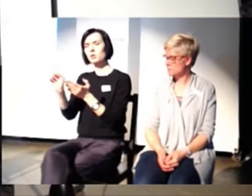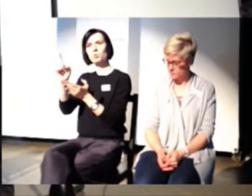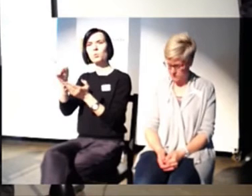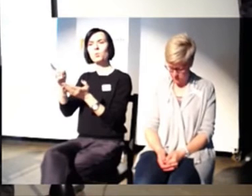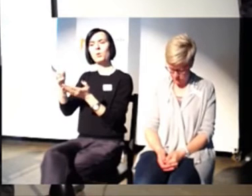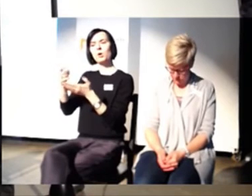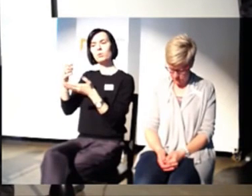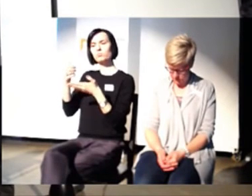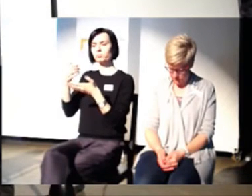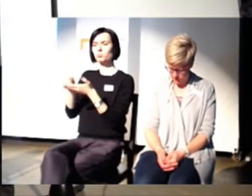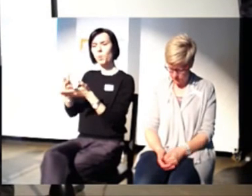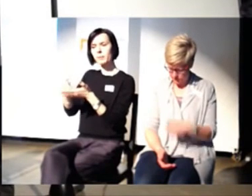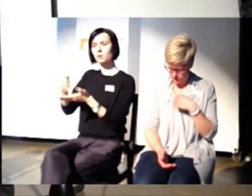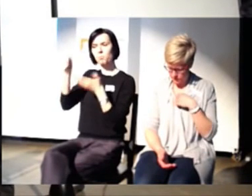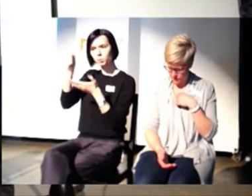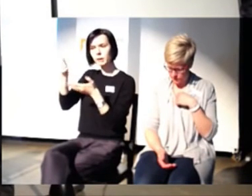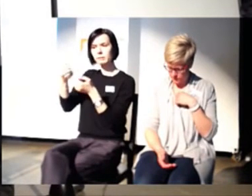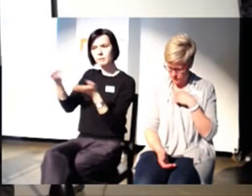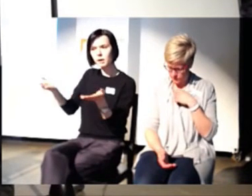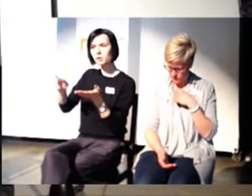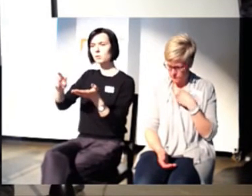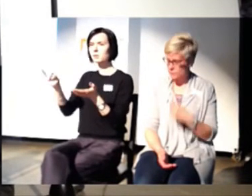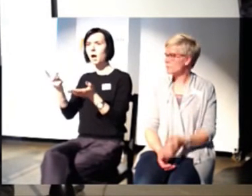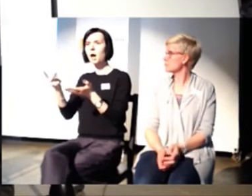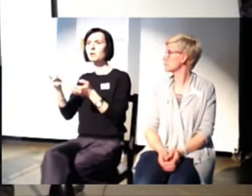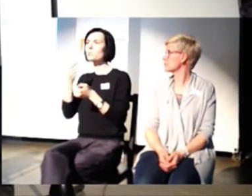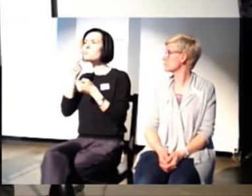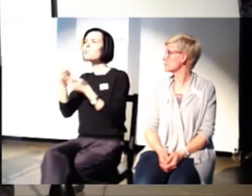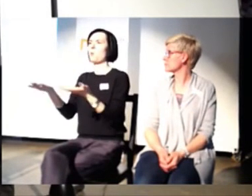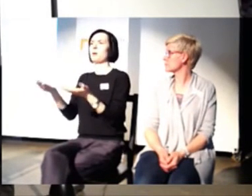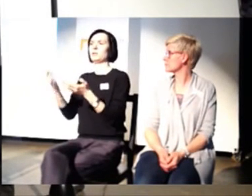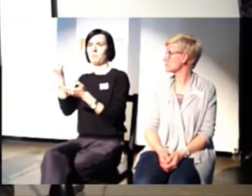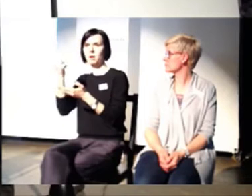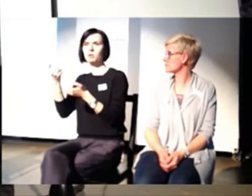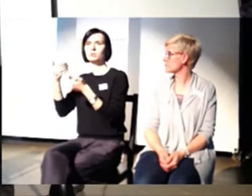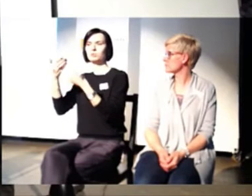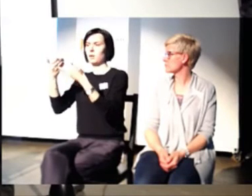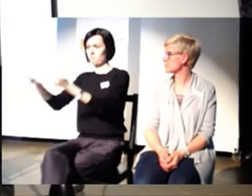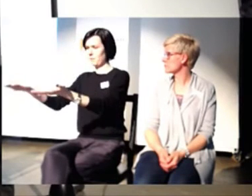julkaisumahdollisuus ja näyttelyt. Et siinä on paljon vaihtunutta.